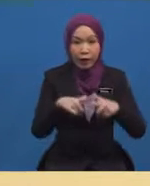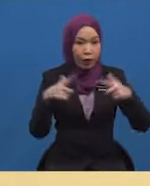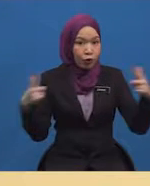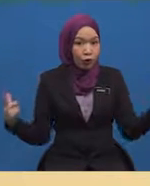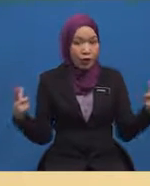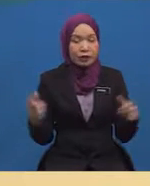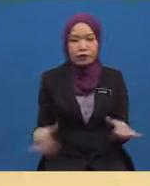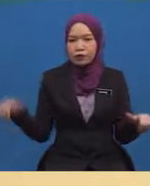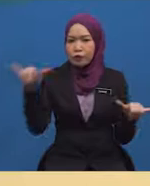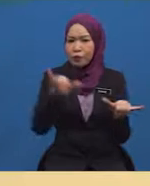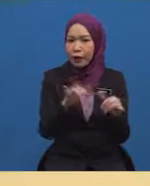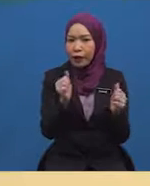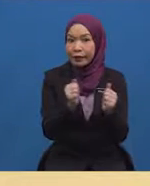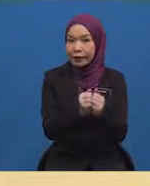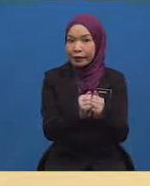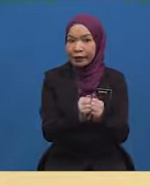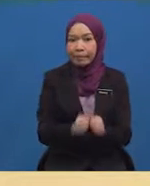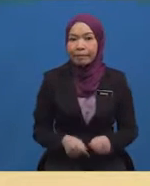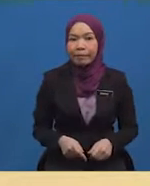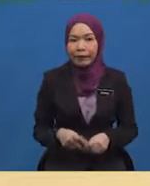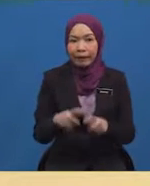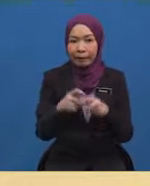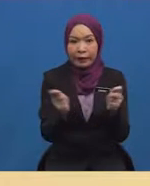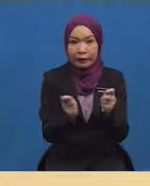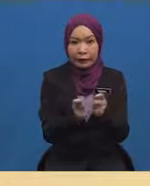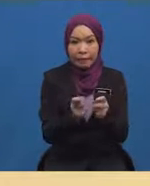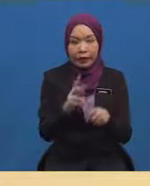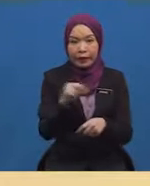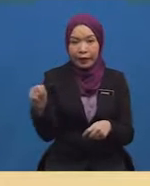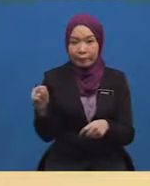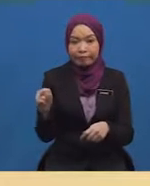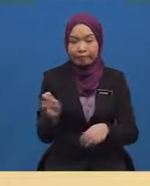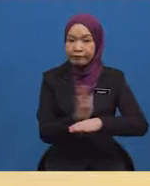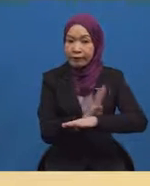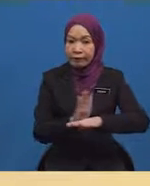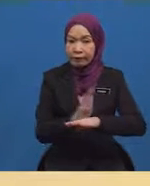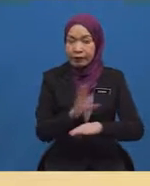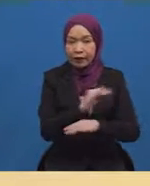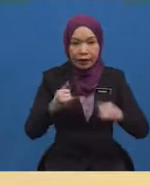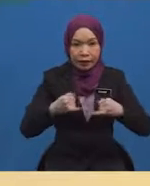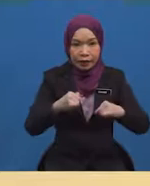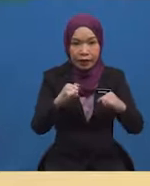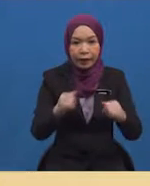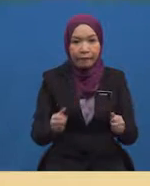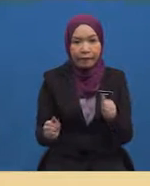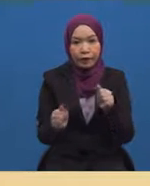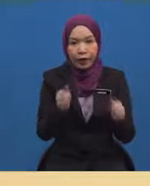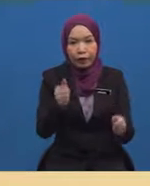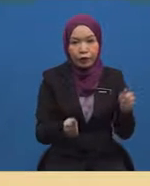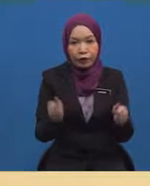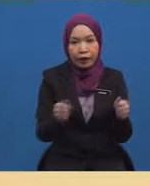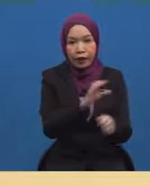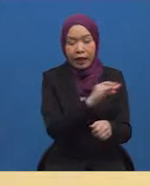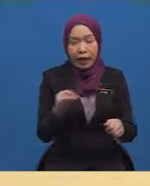untuk pembinaan pertempatan, perindustrian, jalan pengangkutan dan tumpuan pelbagai jenis